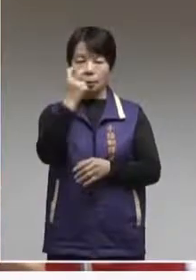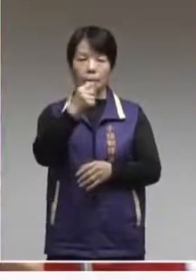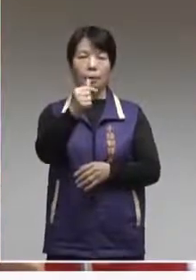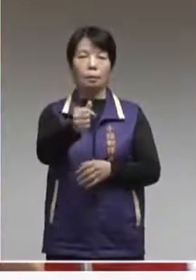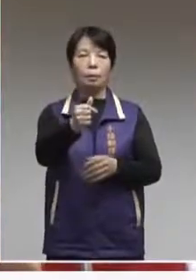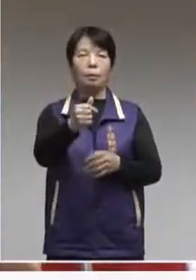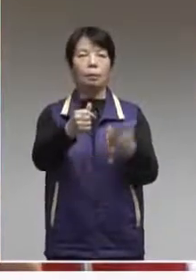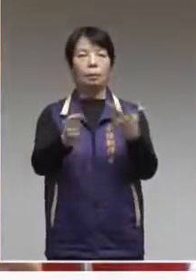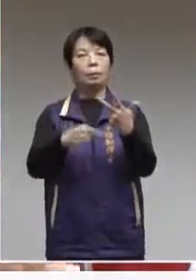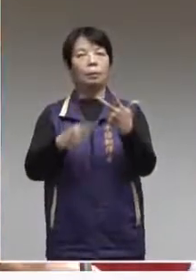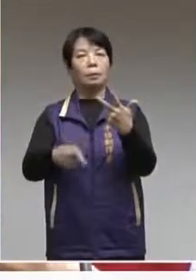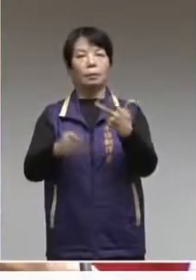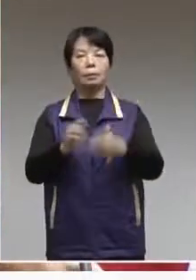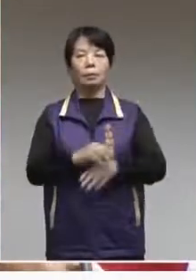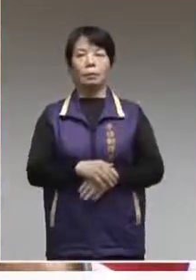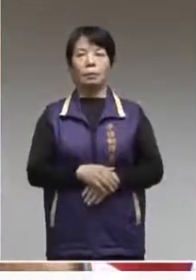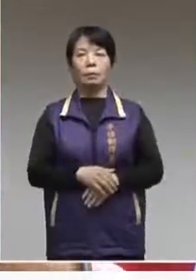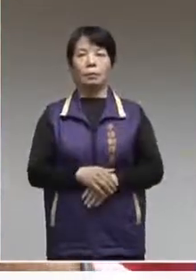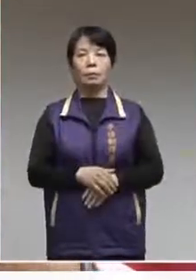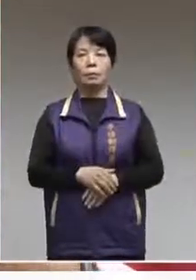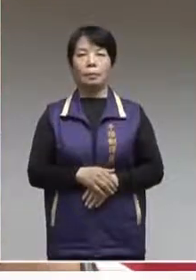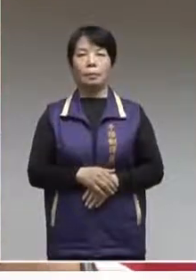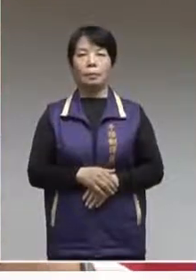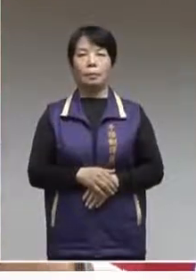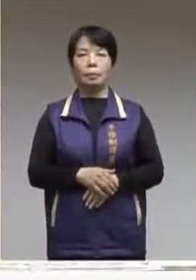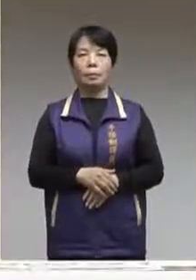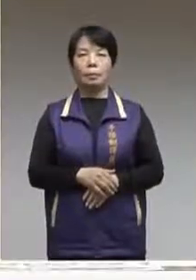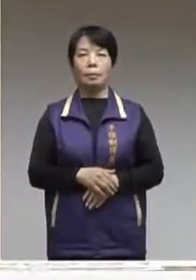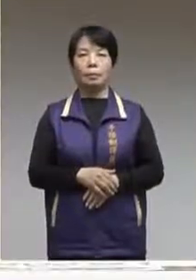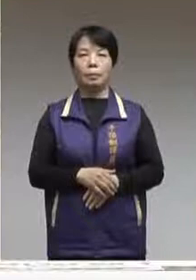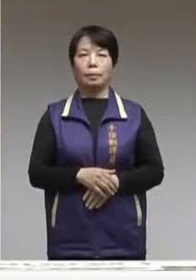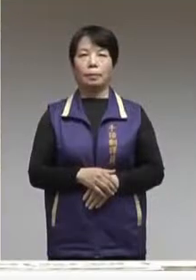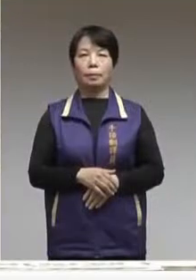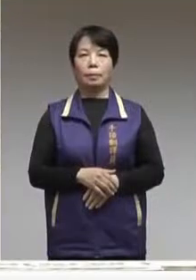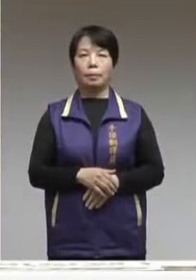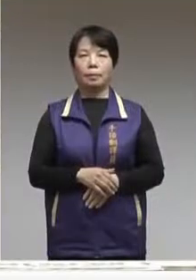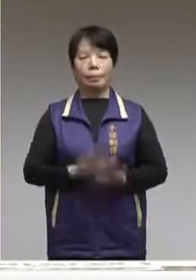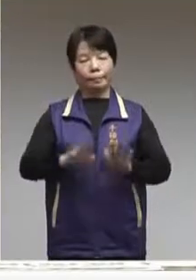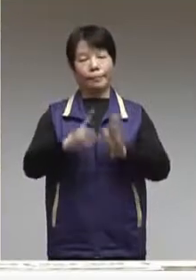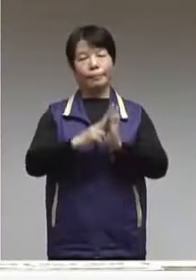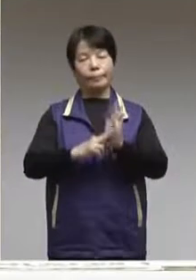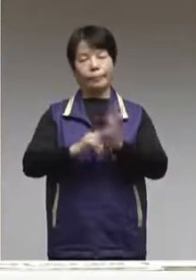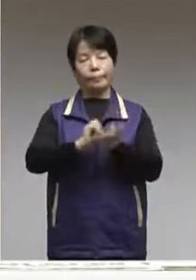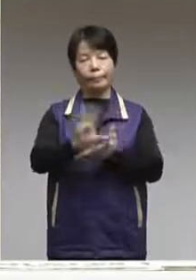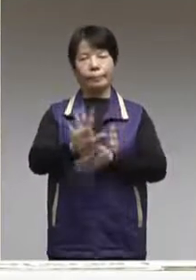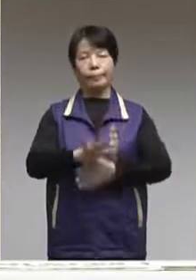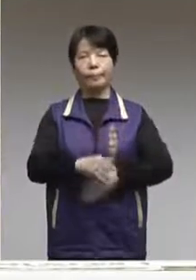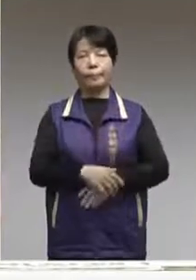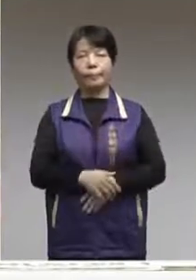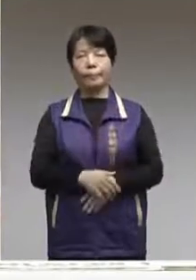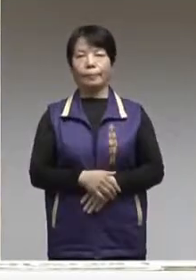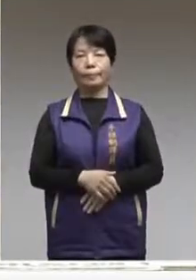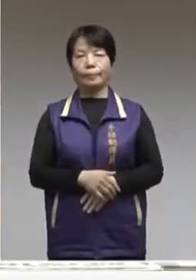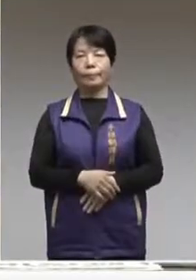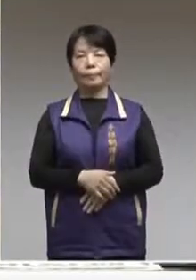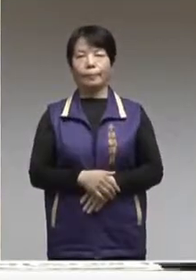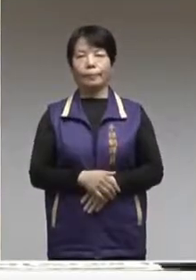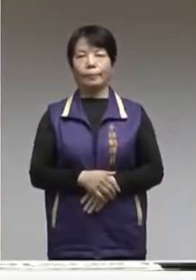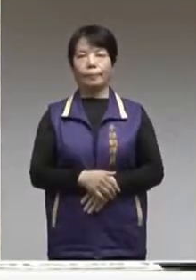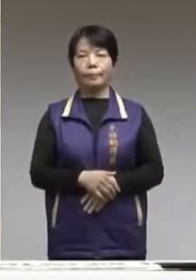资料，好，那这个部分也在这里跟大家做个说明。那另外一个就是